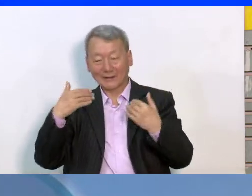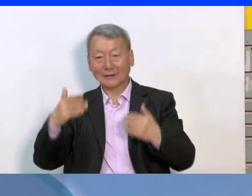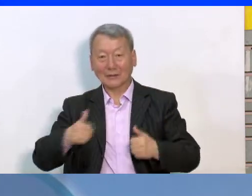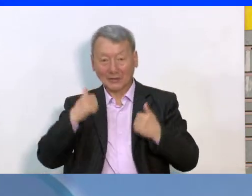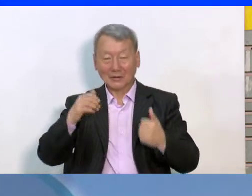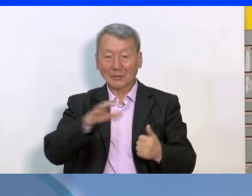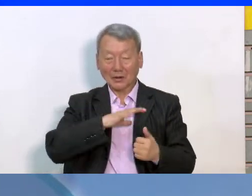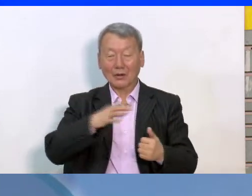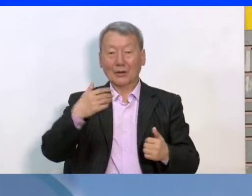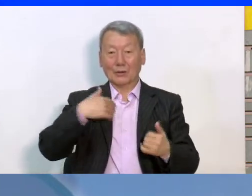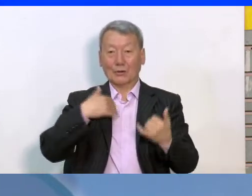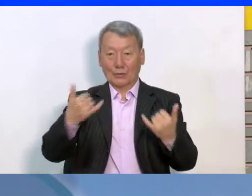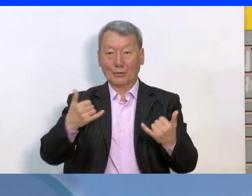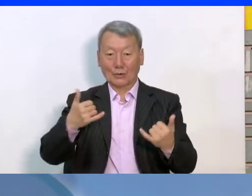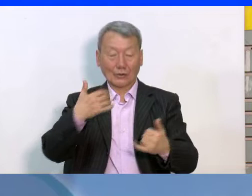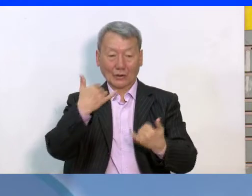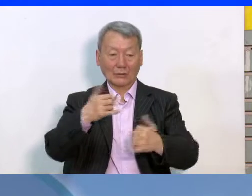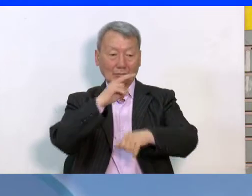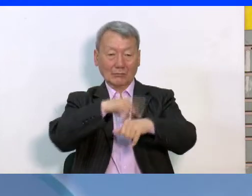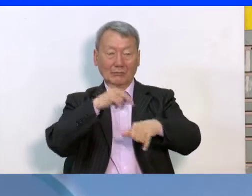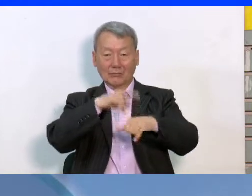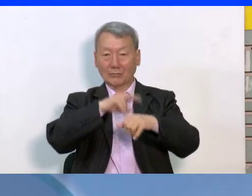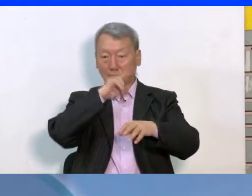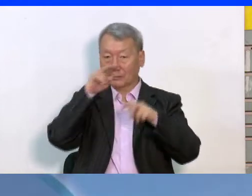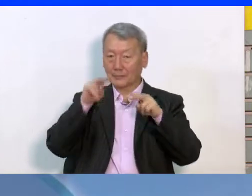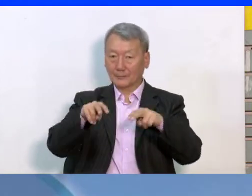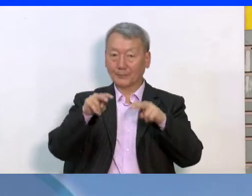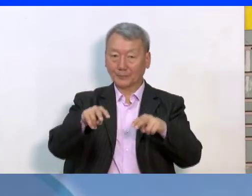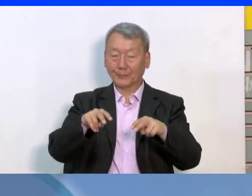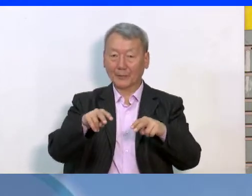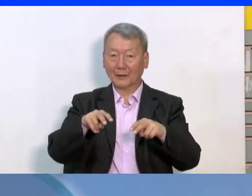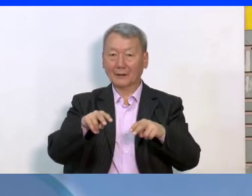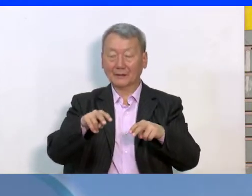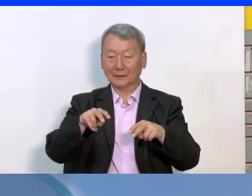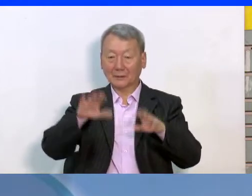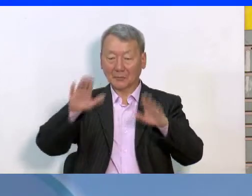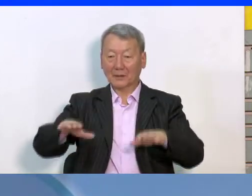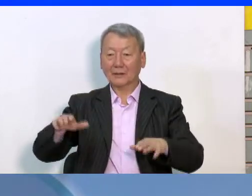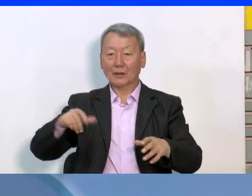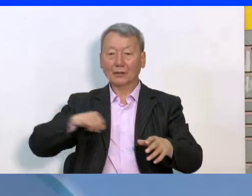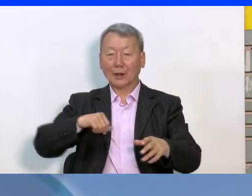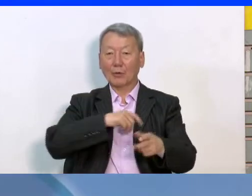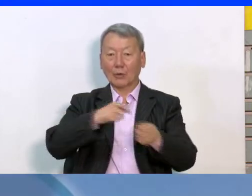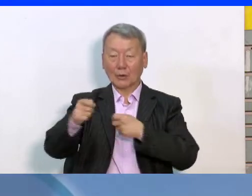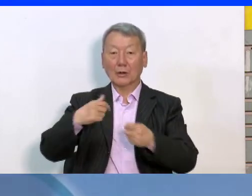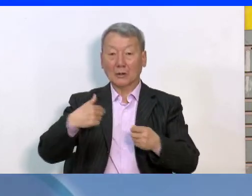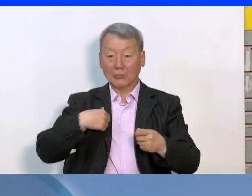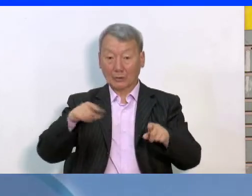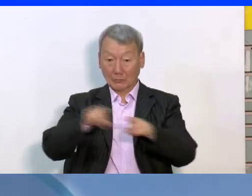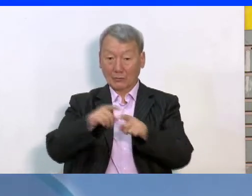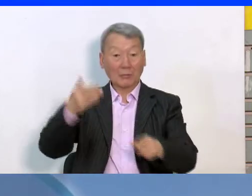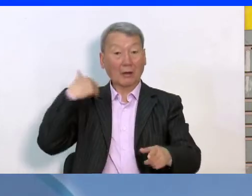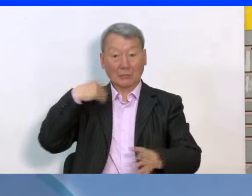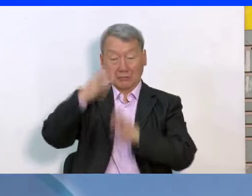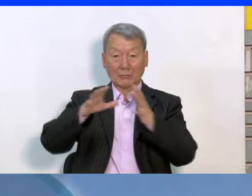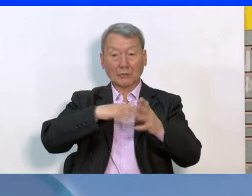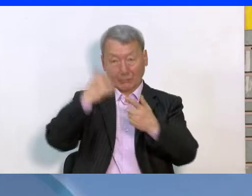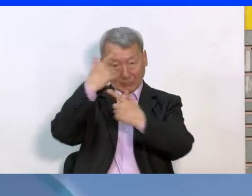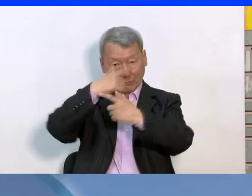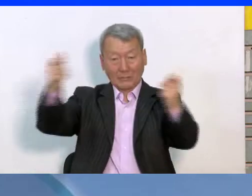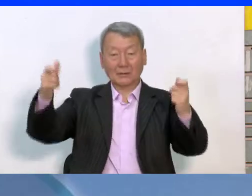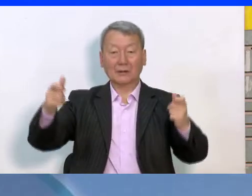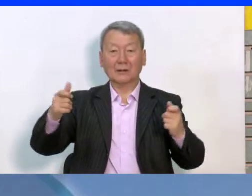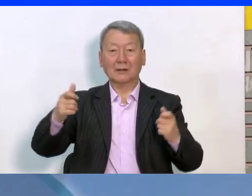аракеттер болду. Ал боюнча укук коргоо органдары да катуу иштеди, жергиликтүү бийлик органдары да иштеди. Биз буга чейин да чакырып кеткенбиз. Кээ